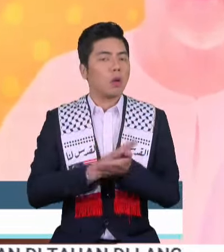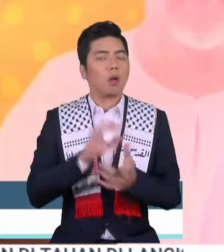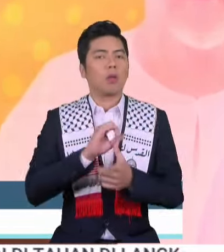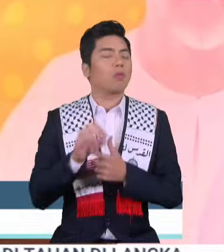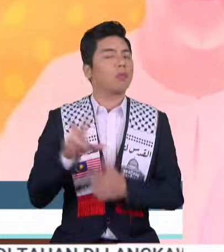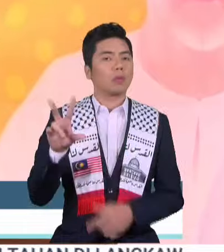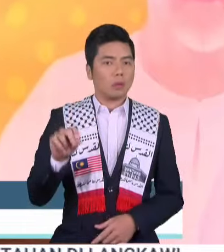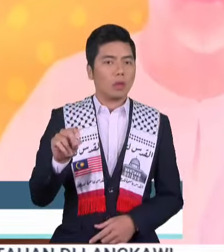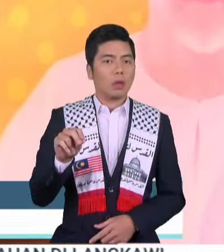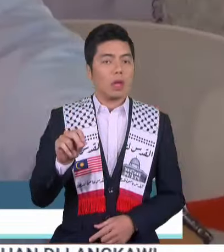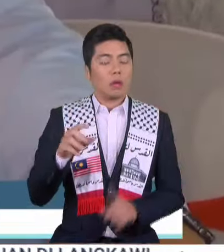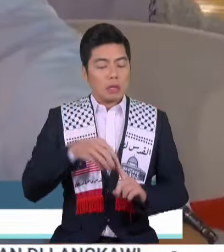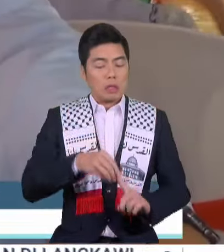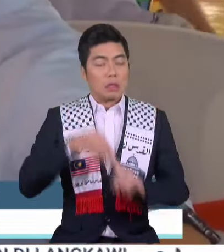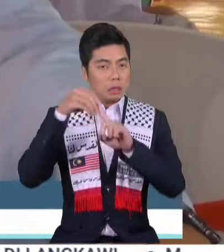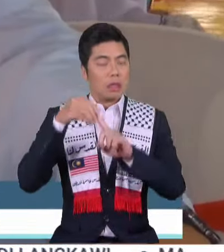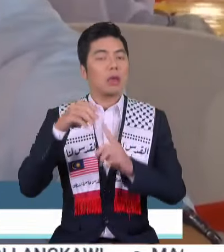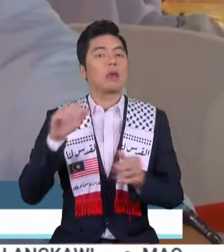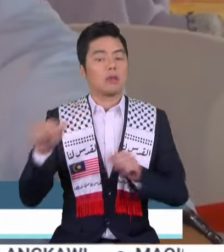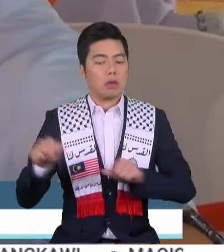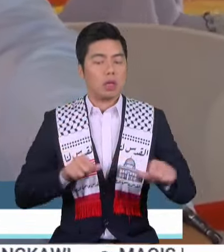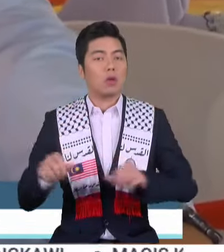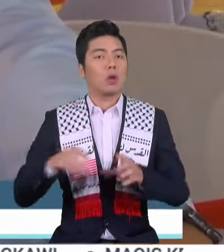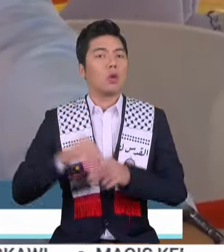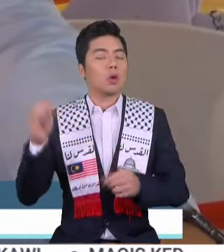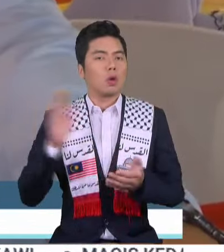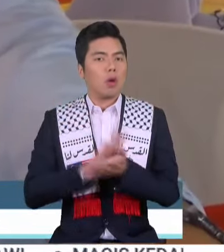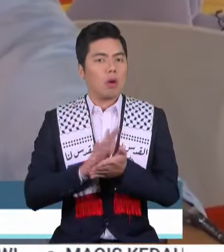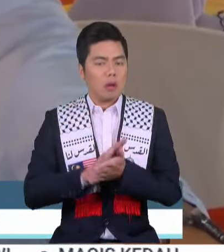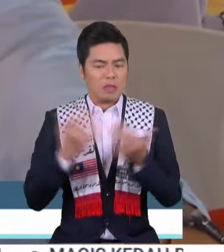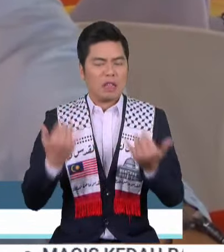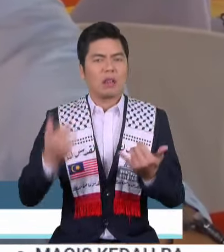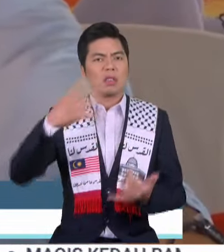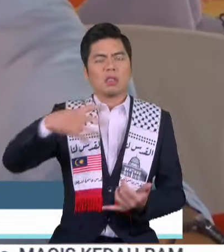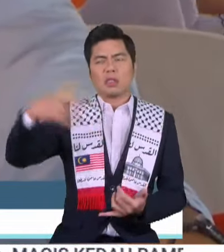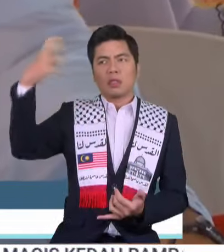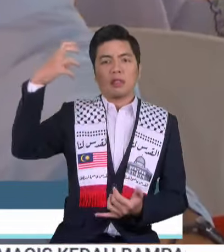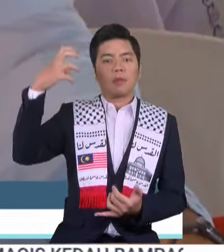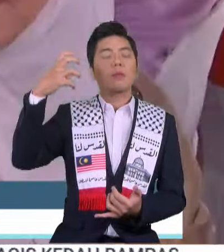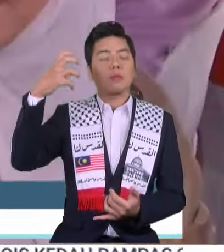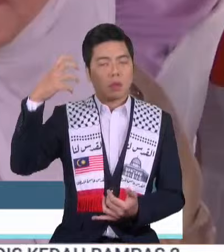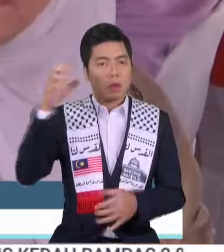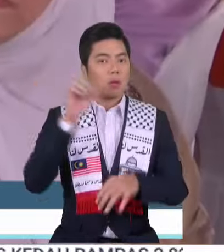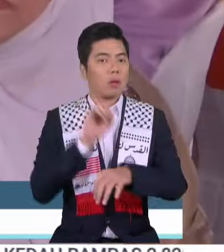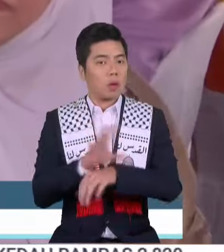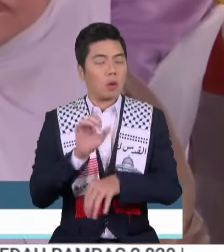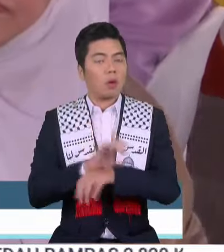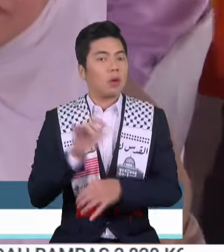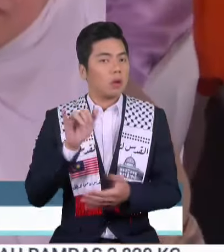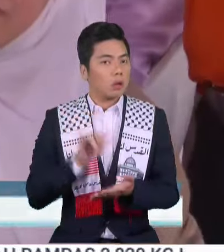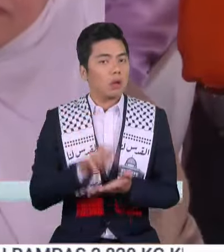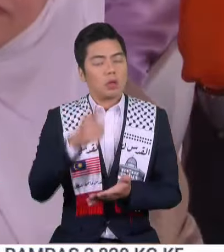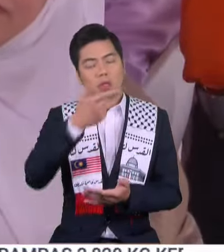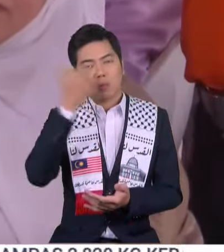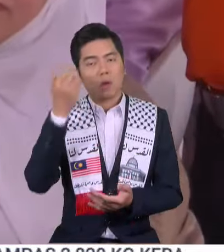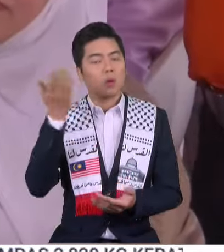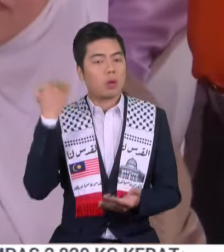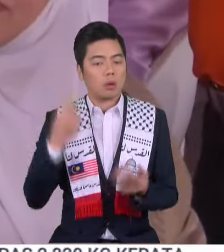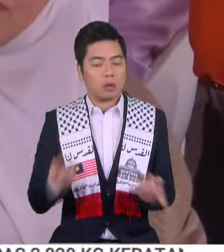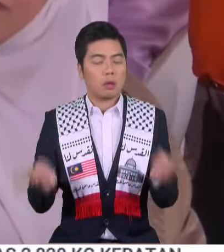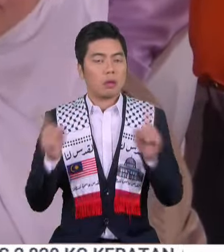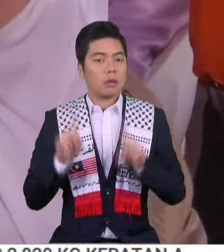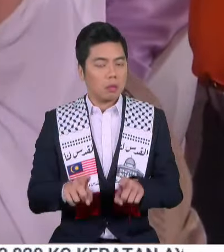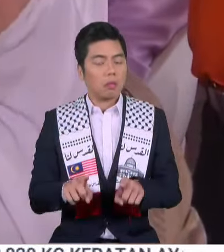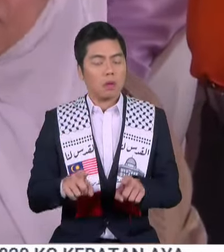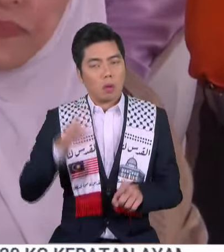sebaliknya, terutama aktiviti luar bilik darjah semasa musim panas ketika ini. Peringatan itu dibuat sebagai mengulas insiden seorang